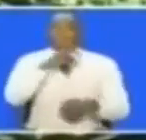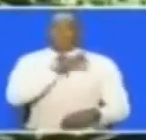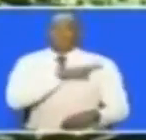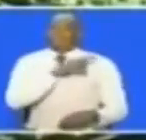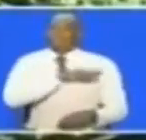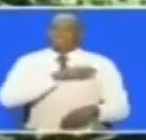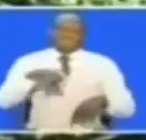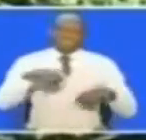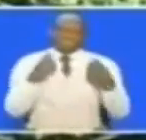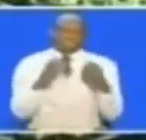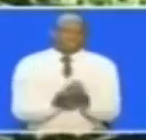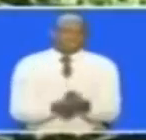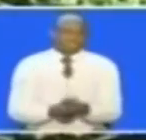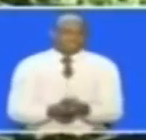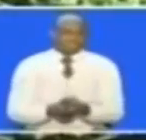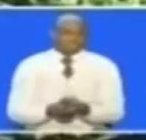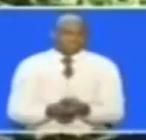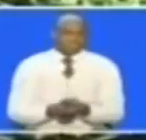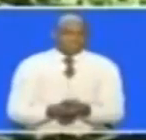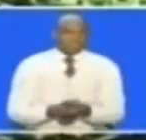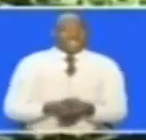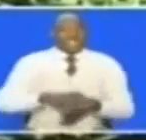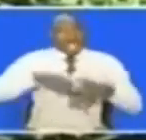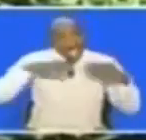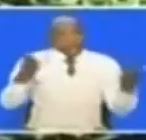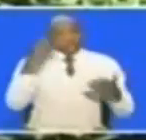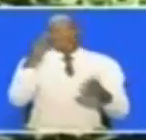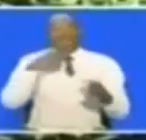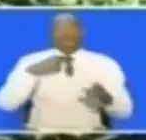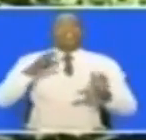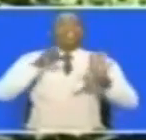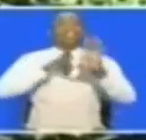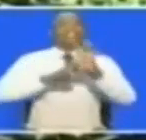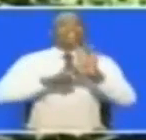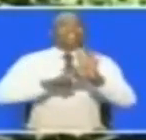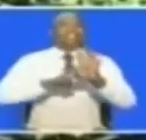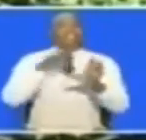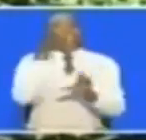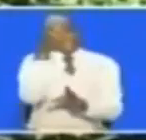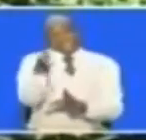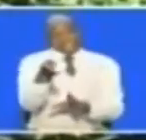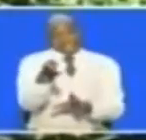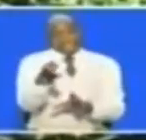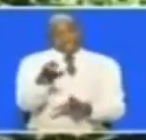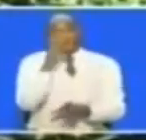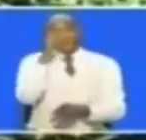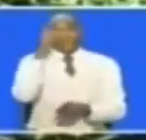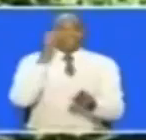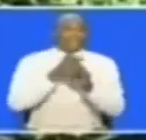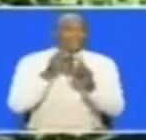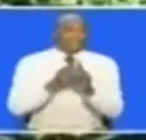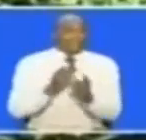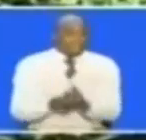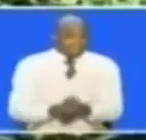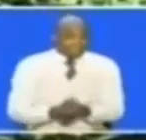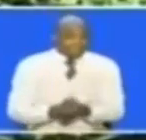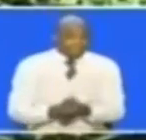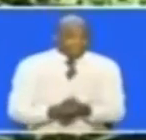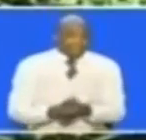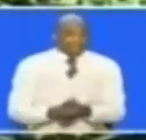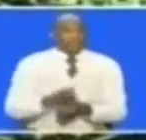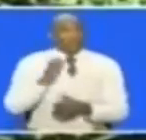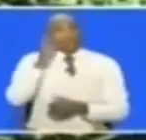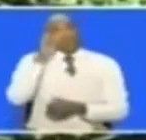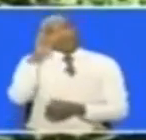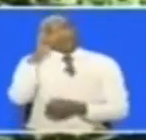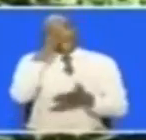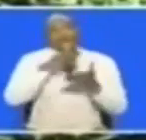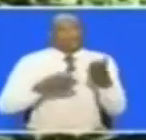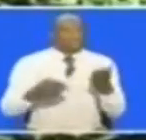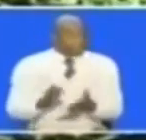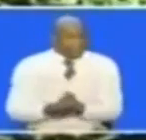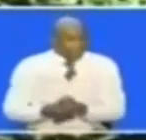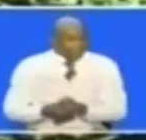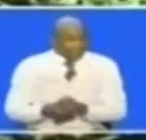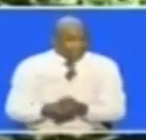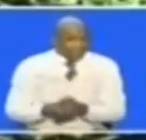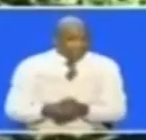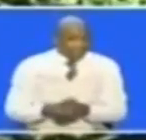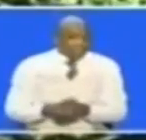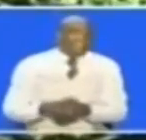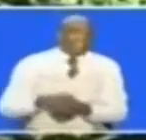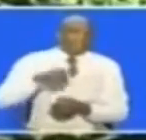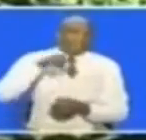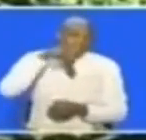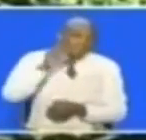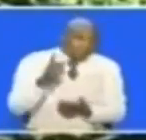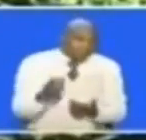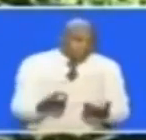kujifaidi. How do you seek for a seat and then in one term or even halfway